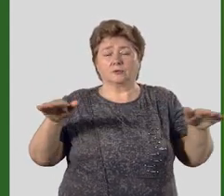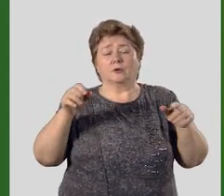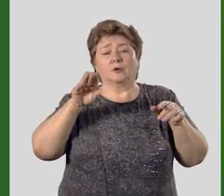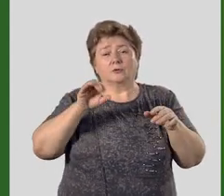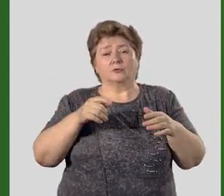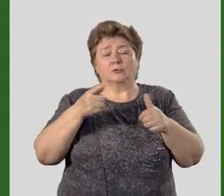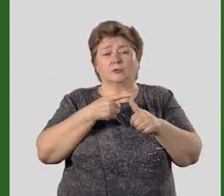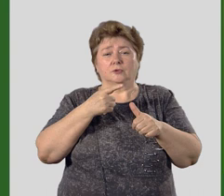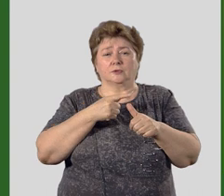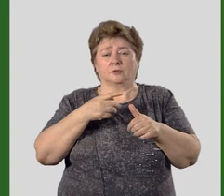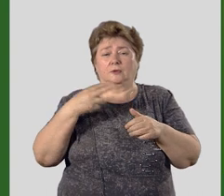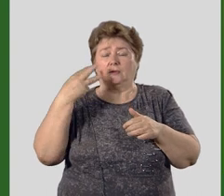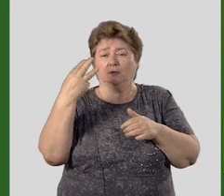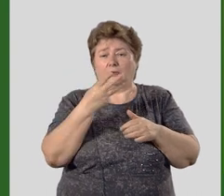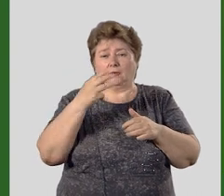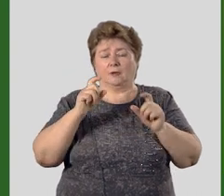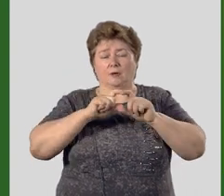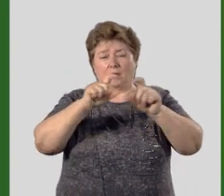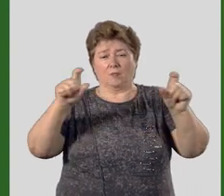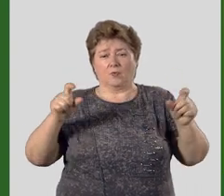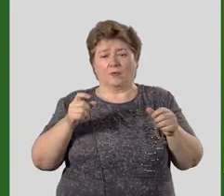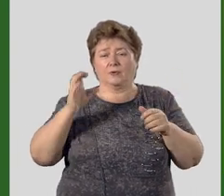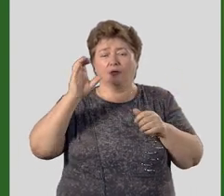его обозначают тремя буквами.